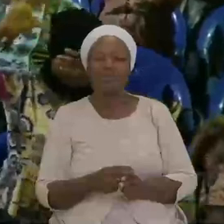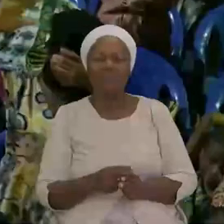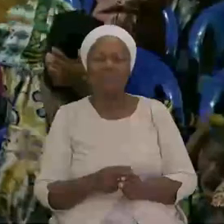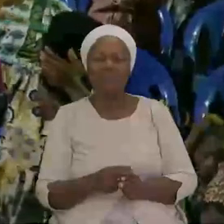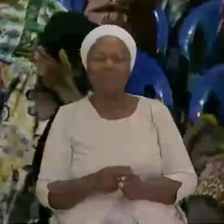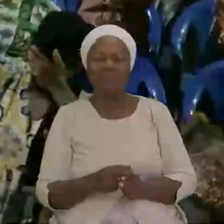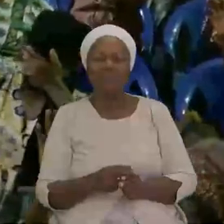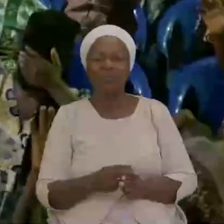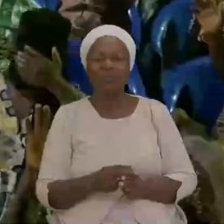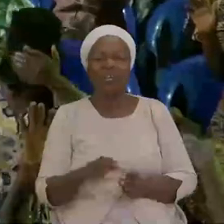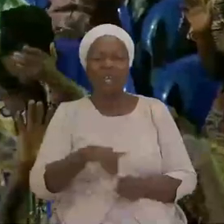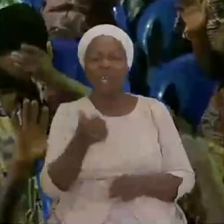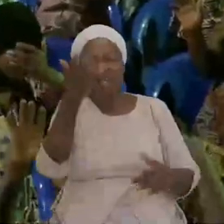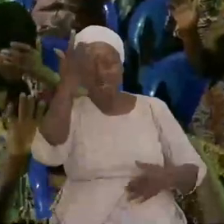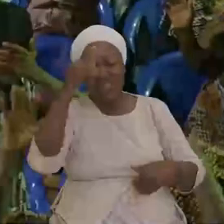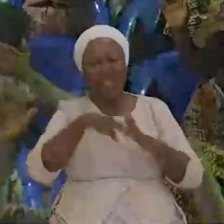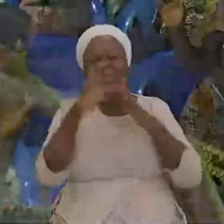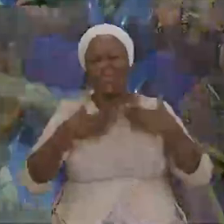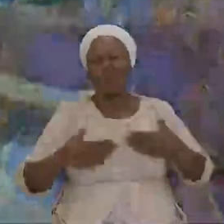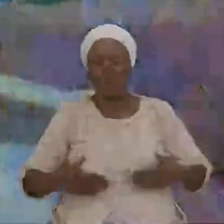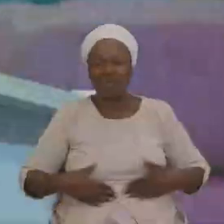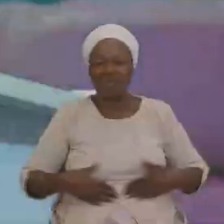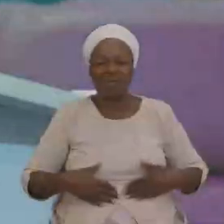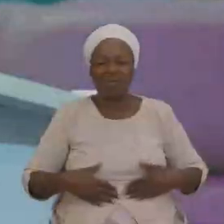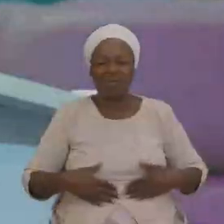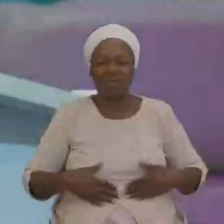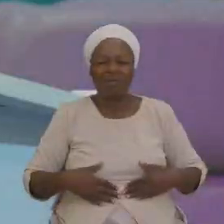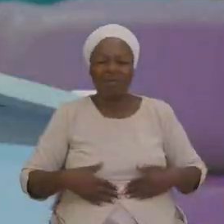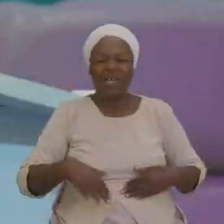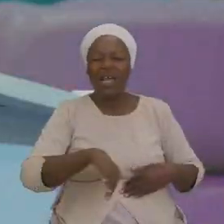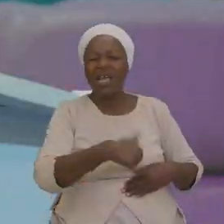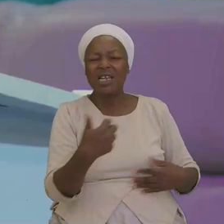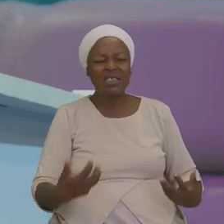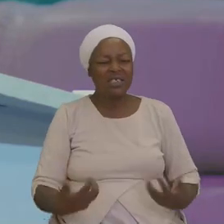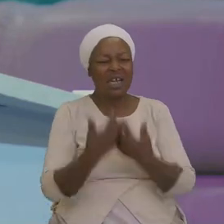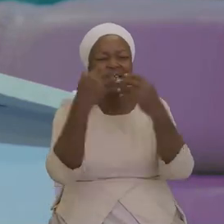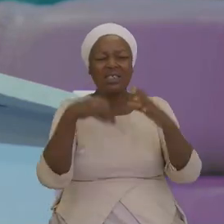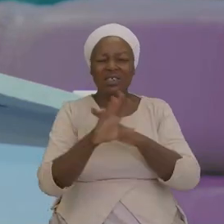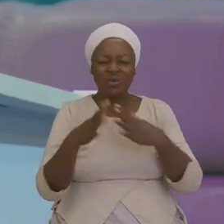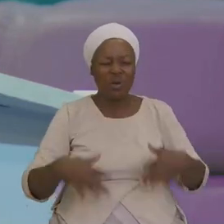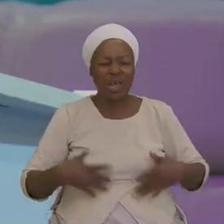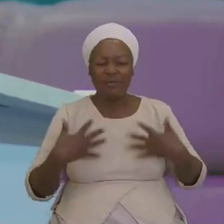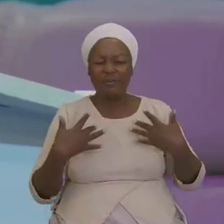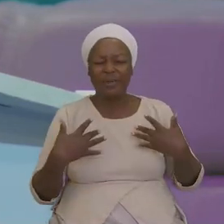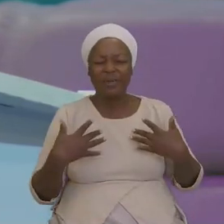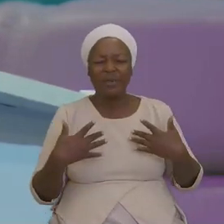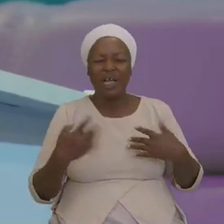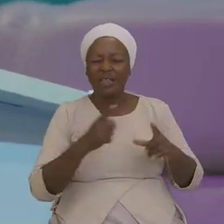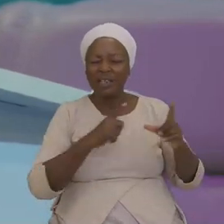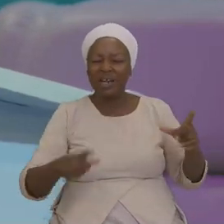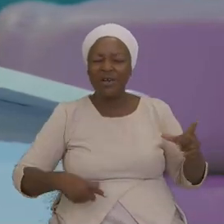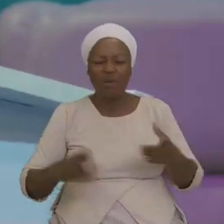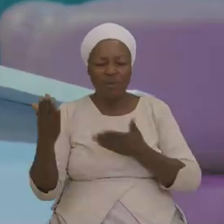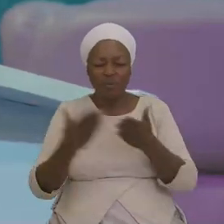Toute maladie dans ton corps, tout défi dans ta vie.